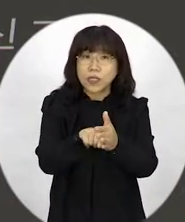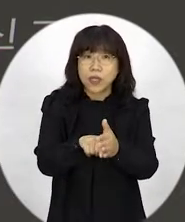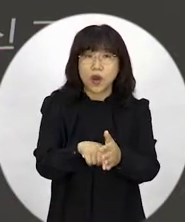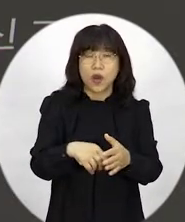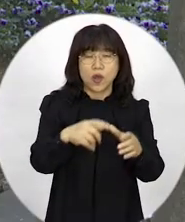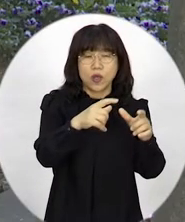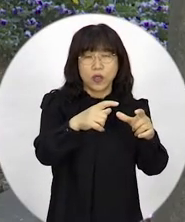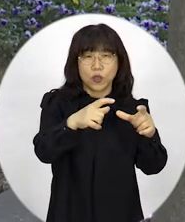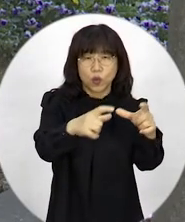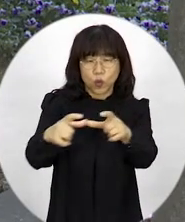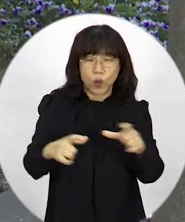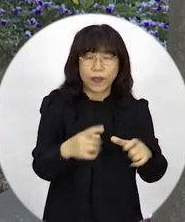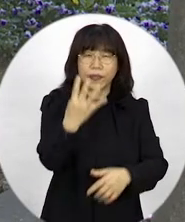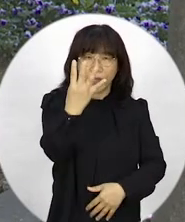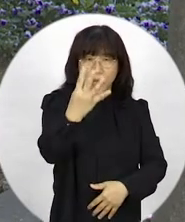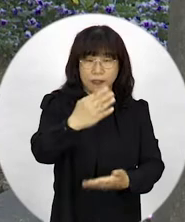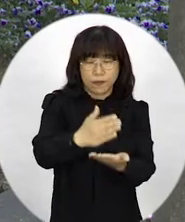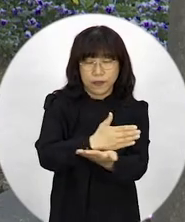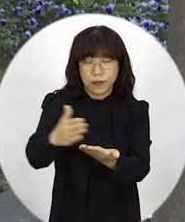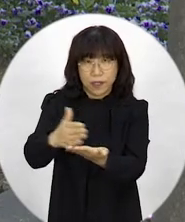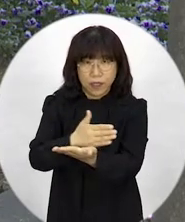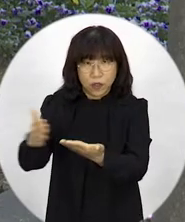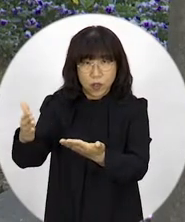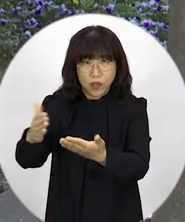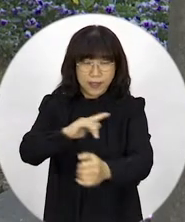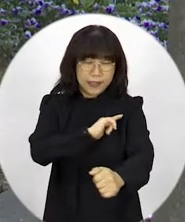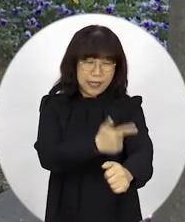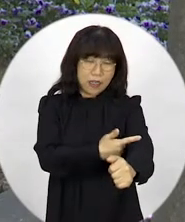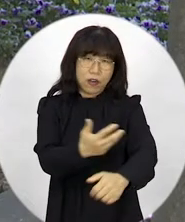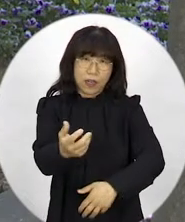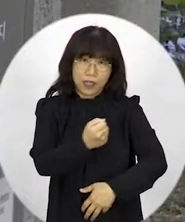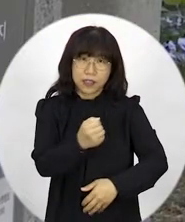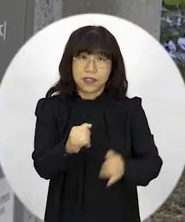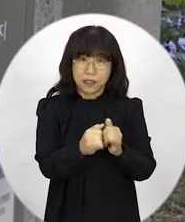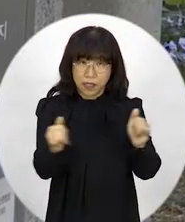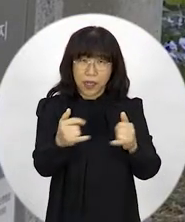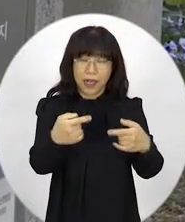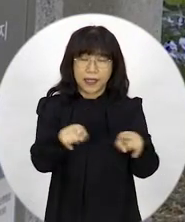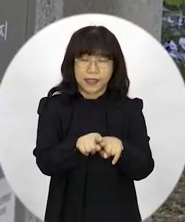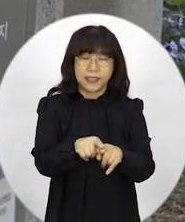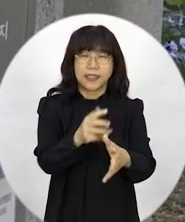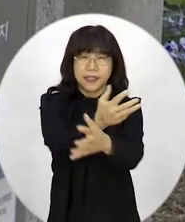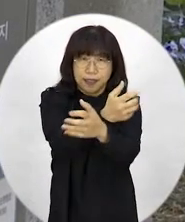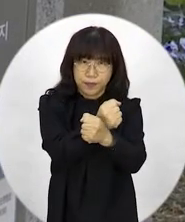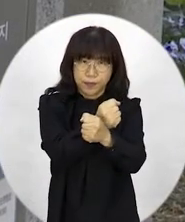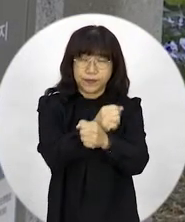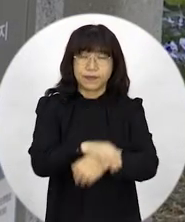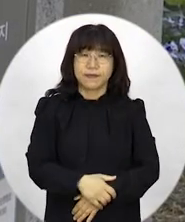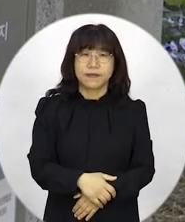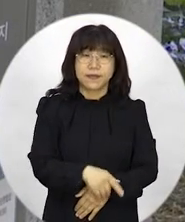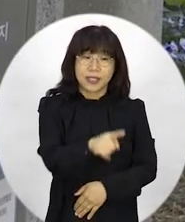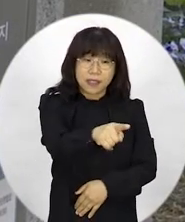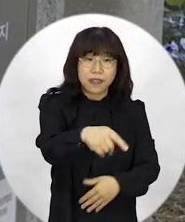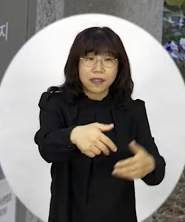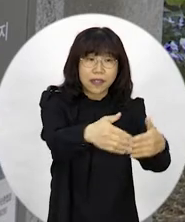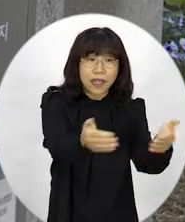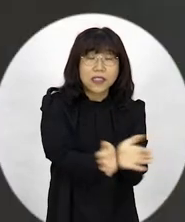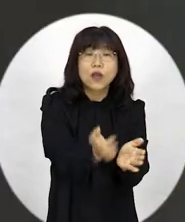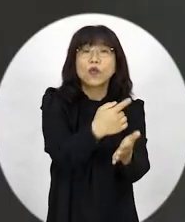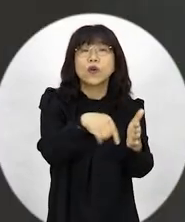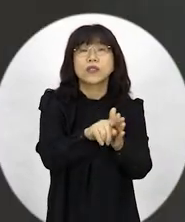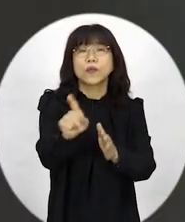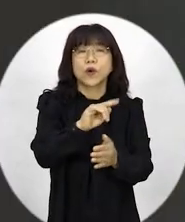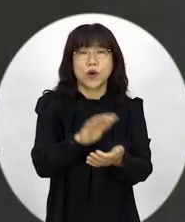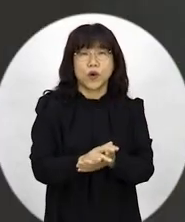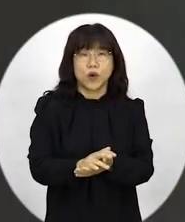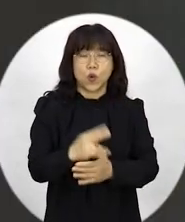안정적인 관리를 위해 4개 권역으로 나눠 권역별로 수행 자격을 갖춘 단체와 위탁계약도 체결했습니다.